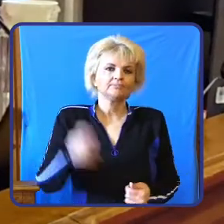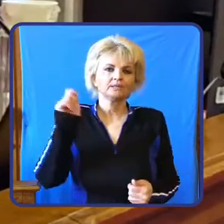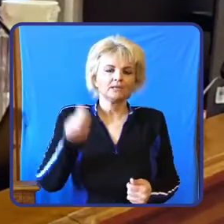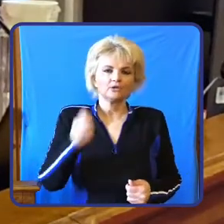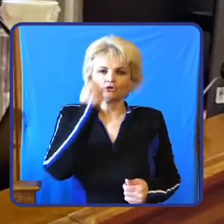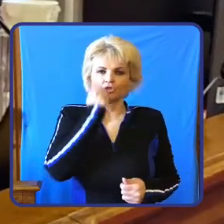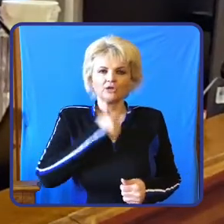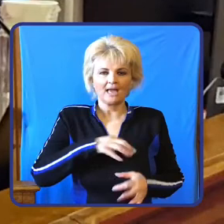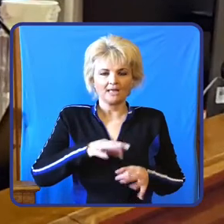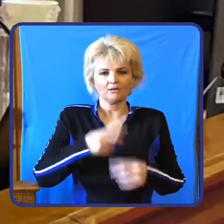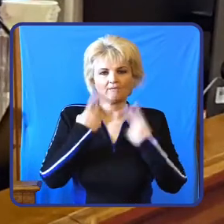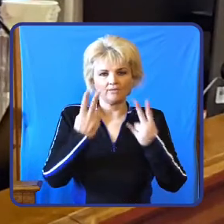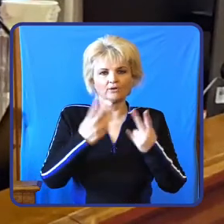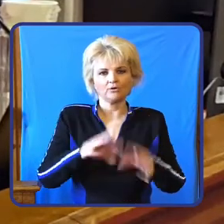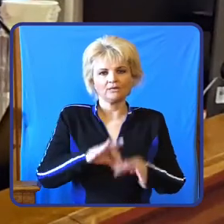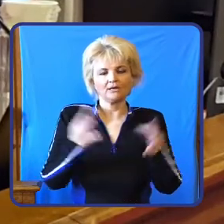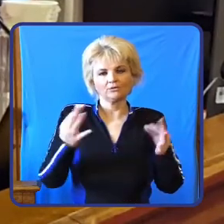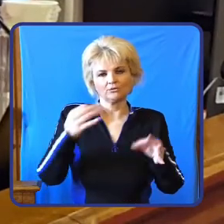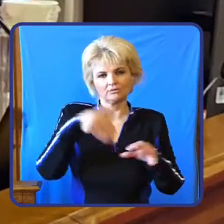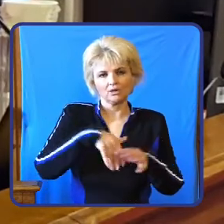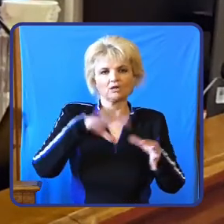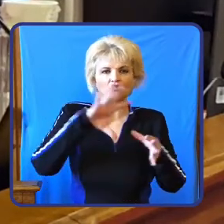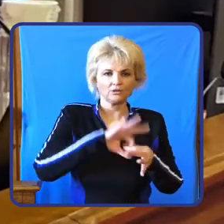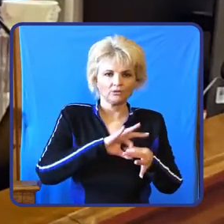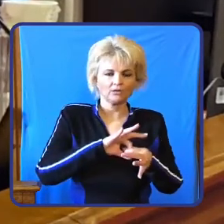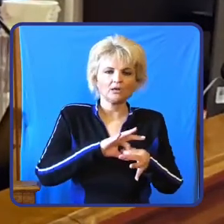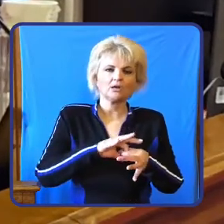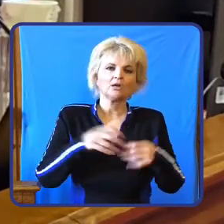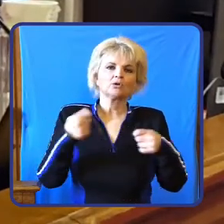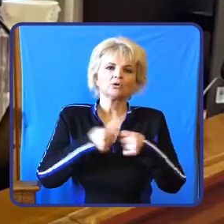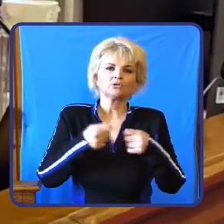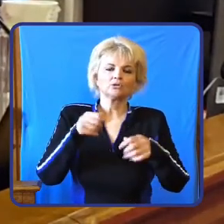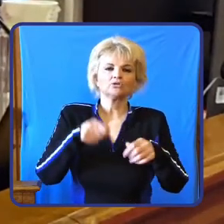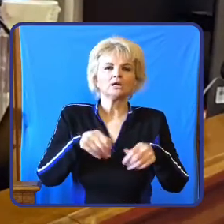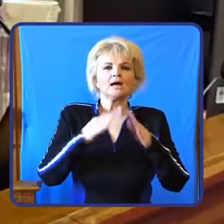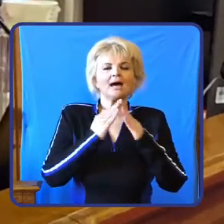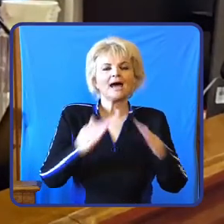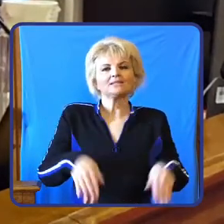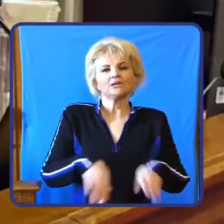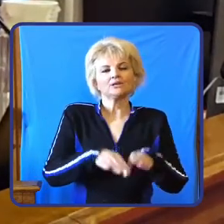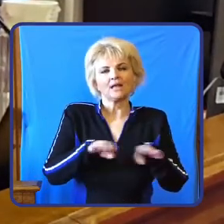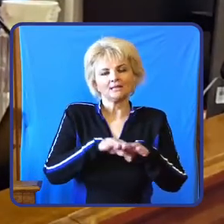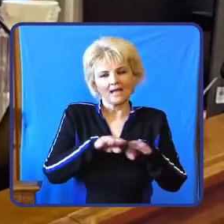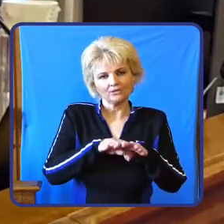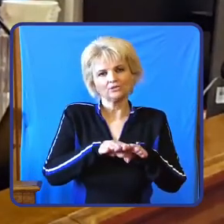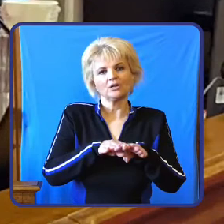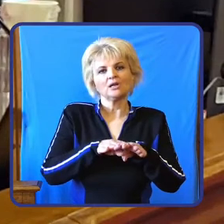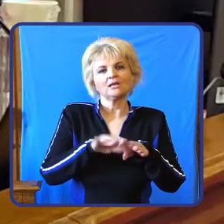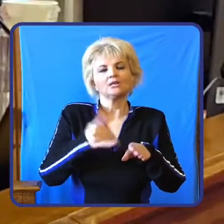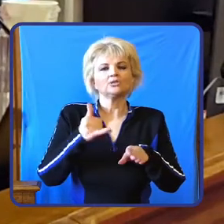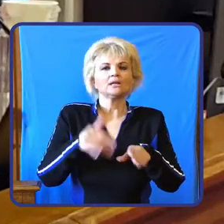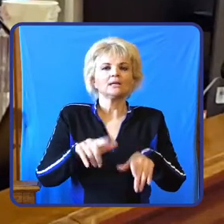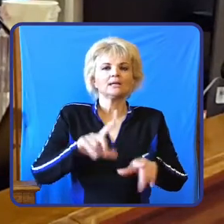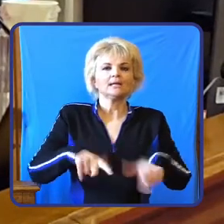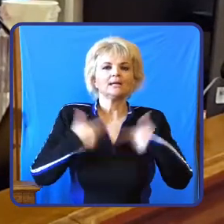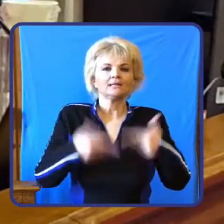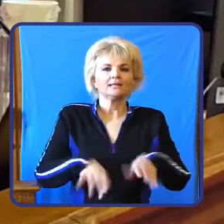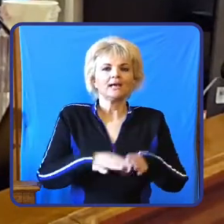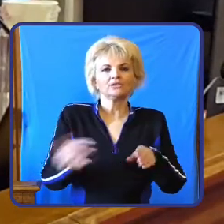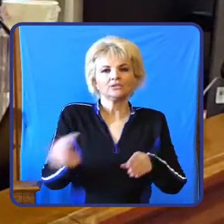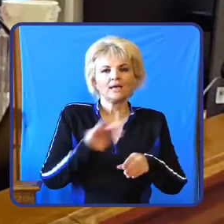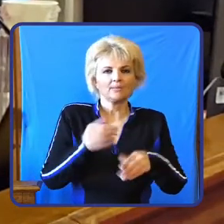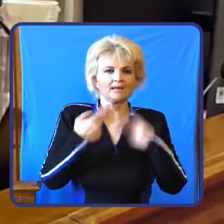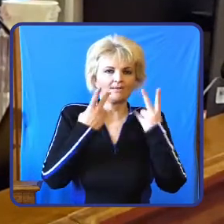saját vagyonnyilatkozatához csatolni köteles a vele közös háztartásban élő házas vagy élettársának, valamint gyermek